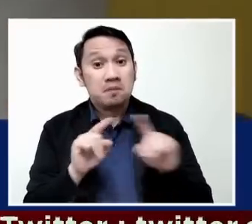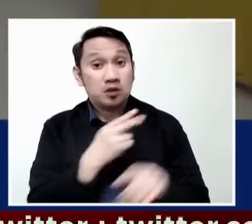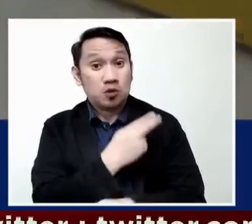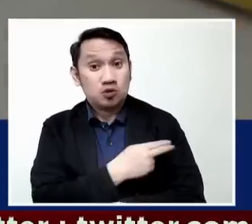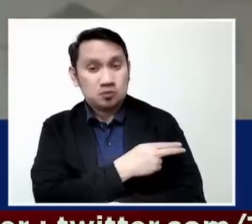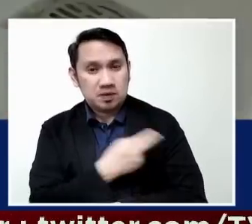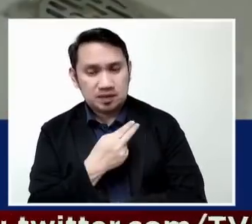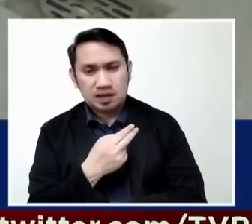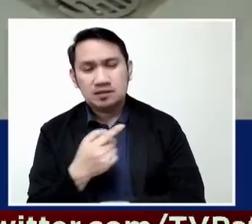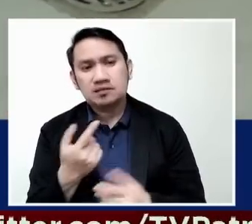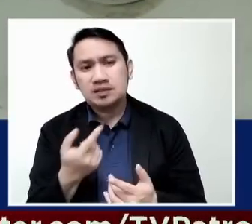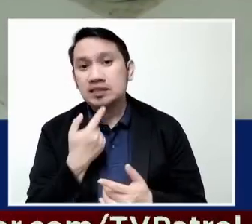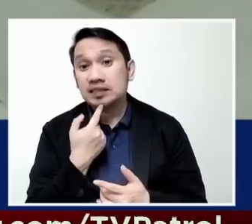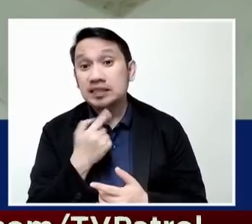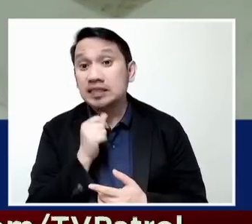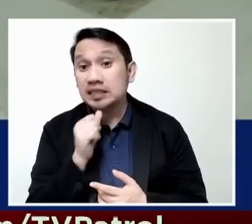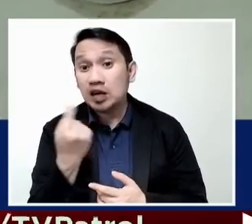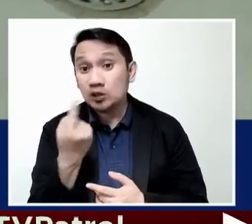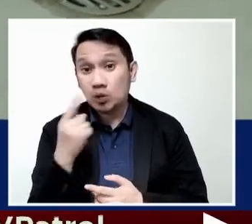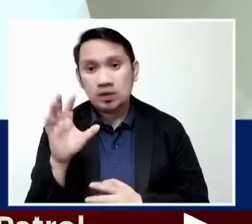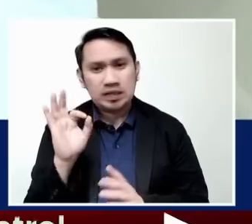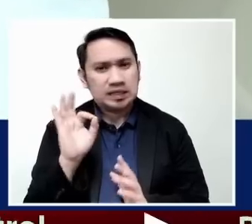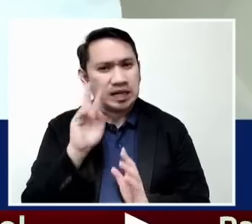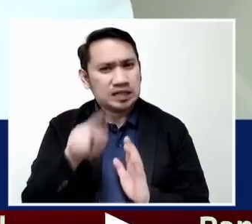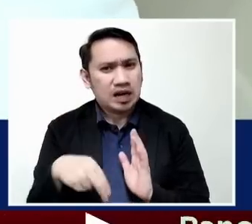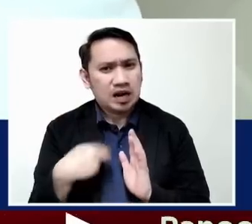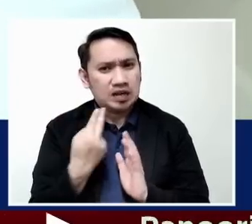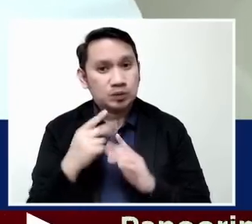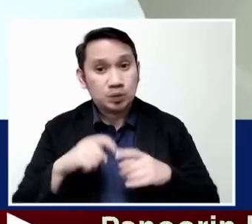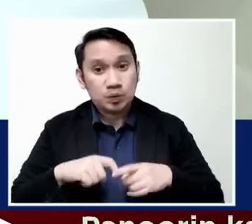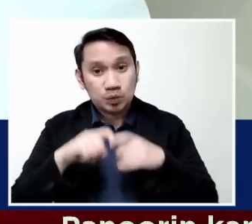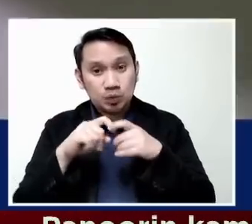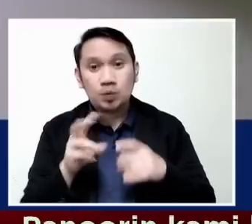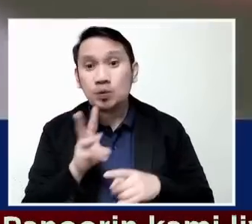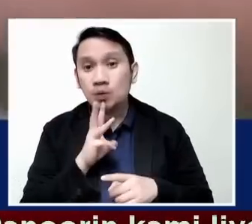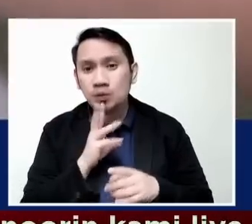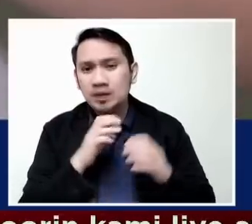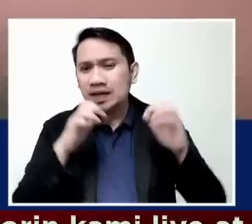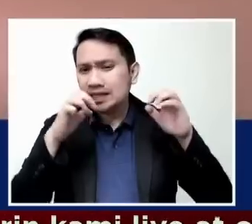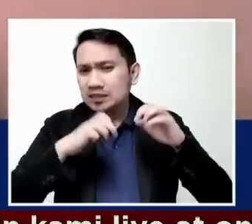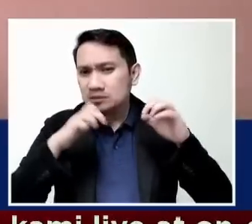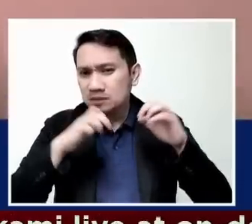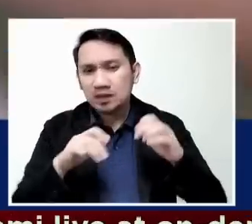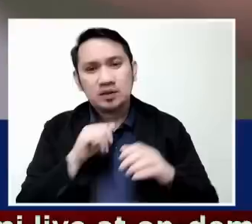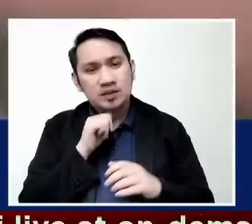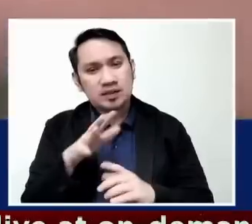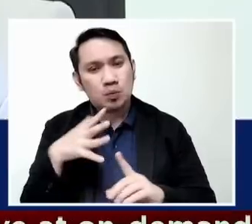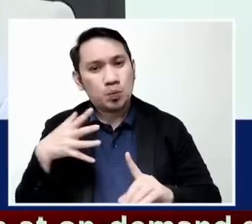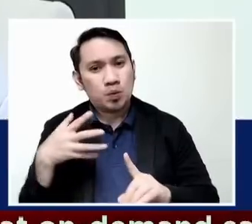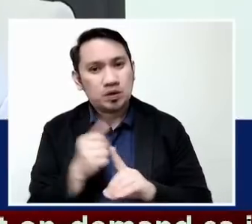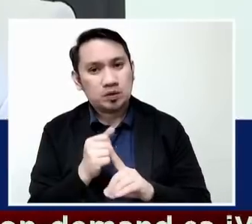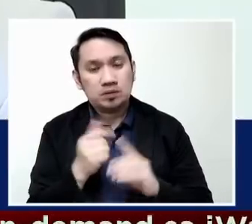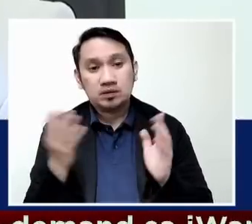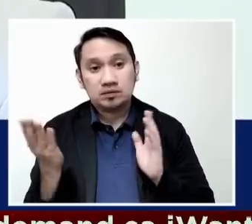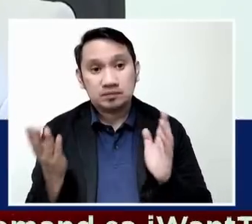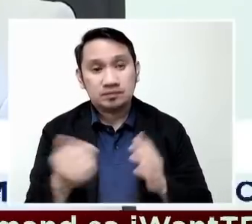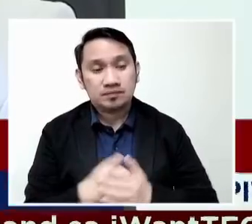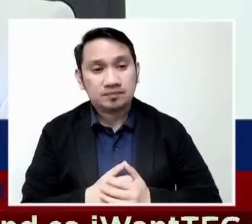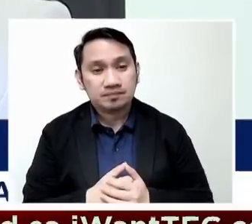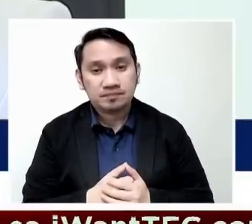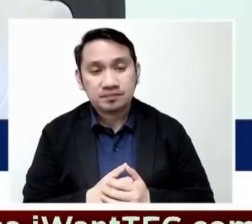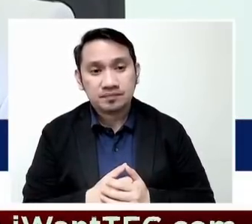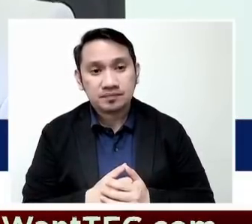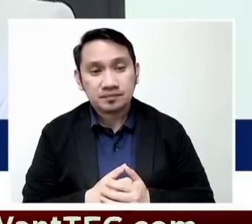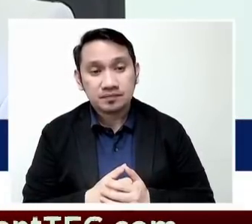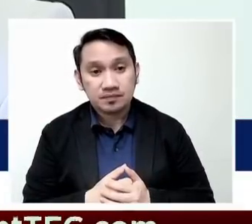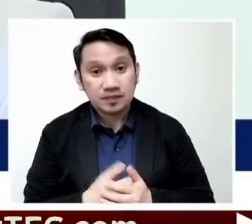na hindi lang pang 9 oras ang pondo nilang tubig, kaya inaasahang walang maaapektuhang serbisyo. Yung